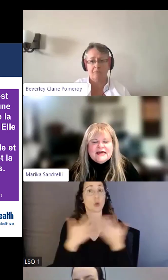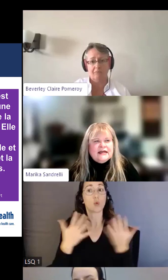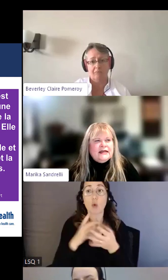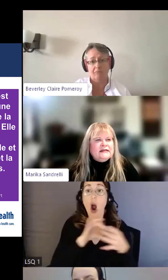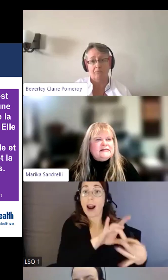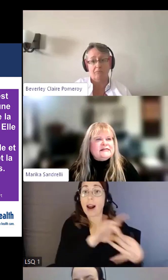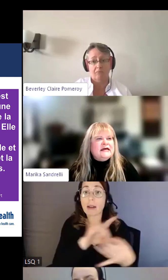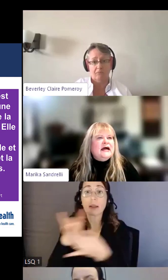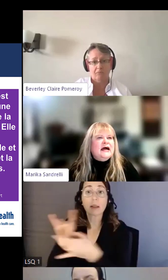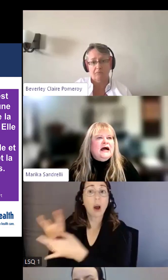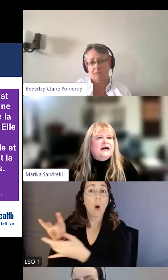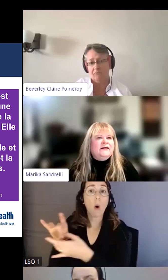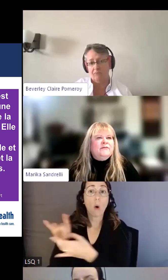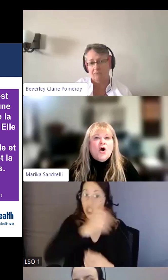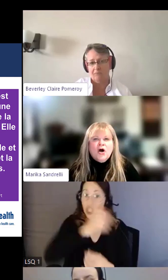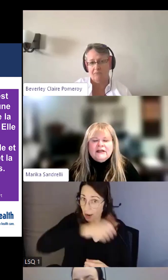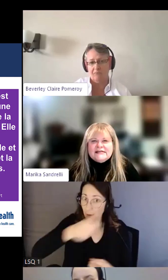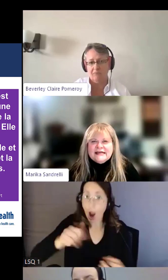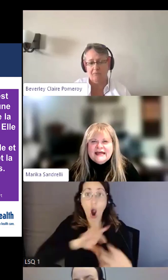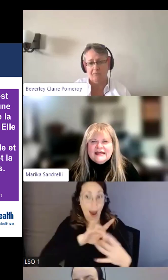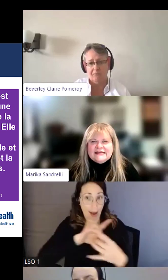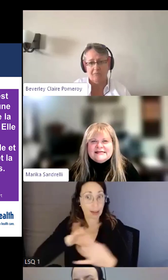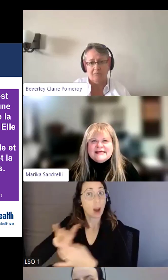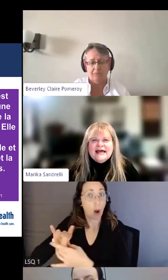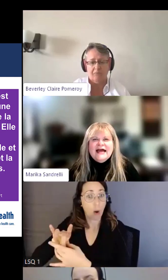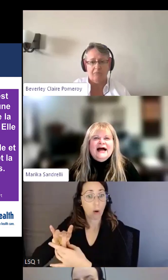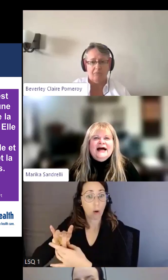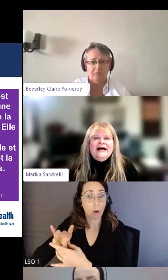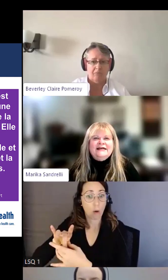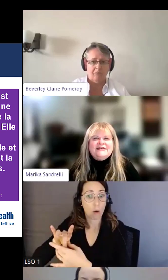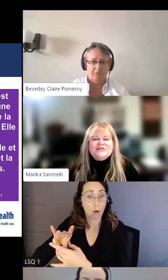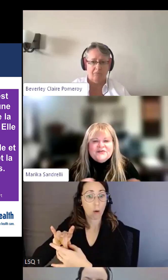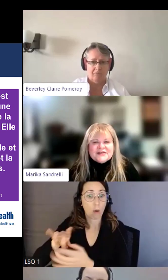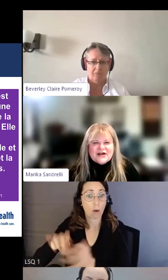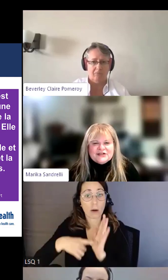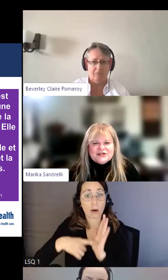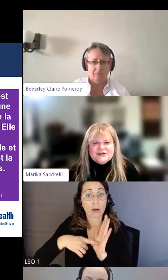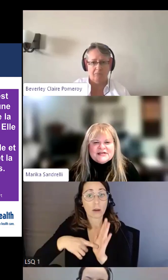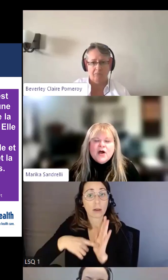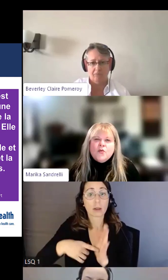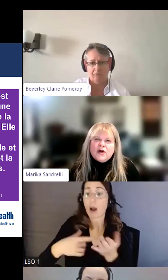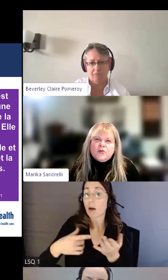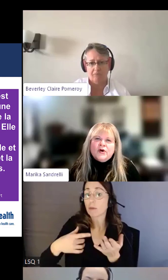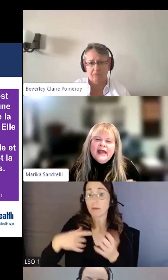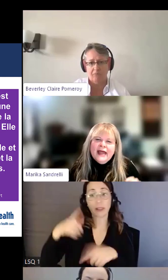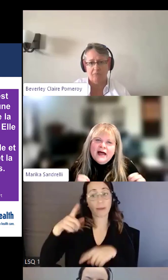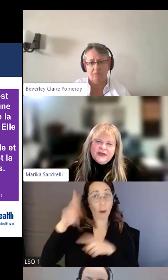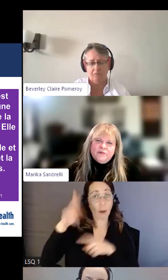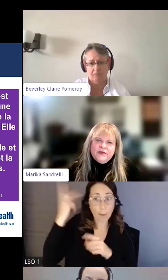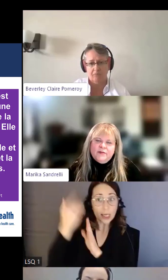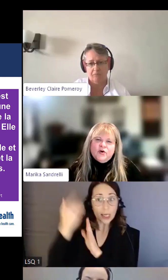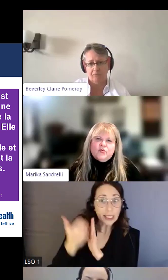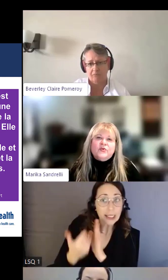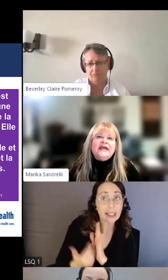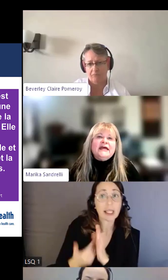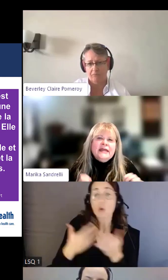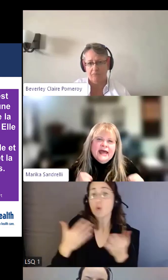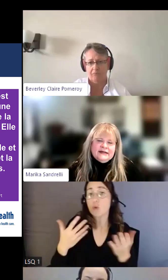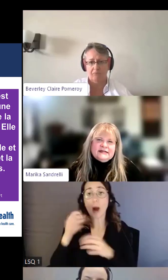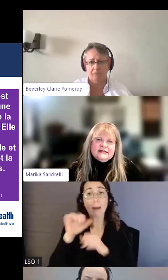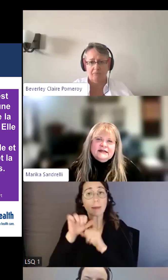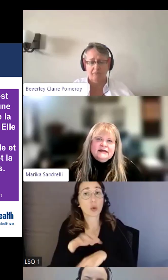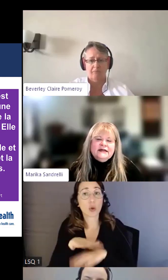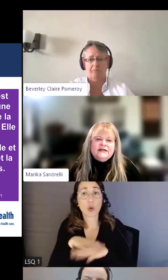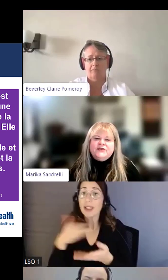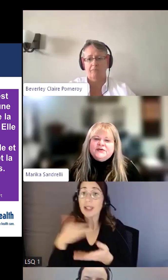par exemple, dans nos pratiques, il y a des politiques, la culture du service. Nous aidons dans notre pratique les gens à